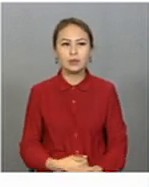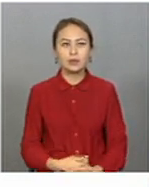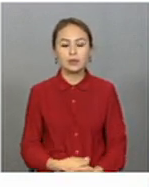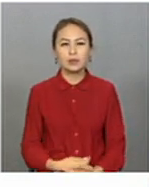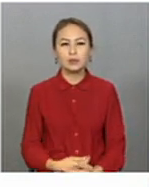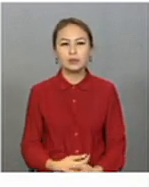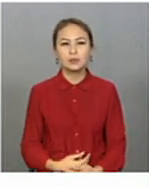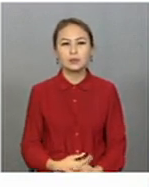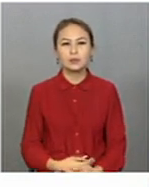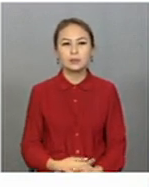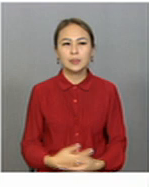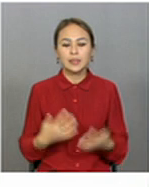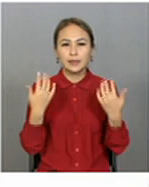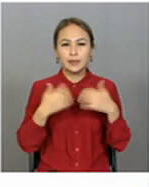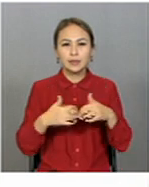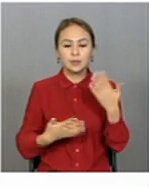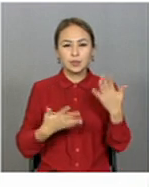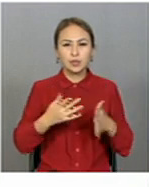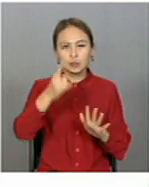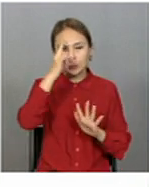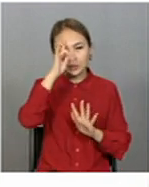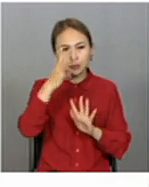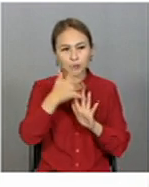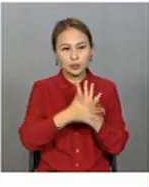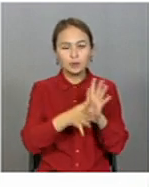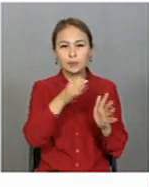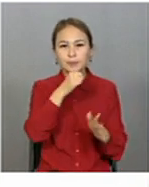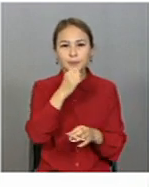Балалар, есепті түсінсек, сызба